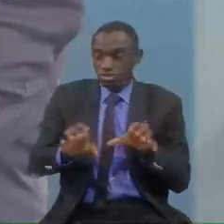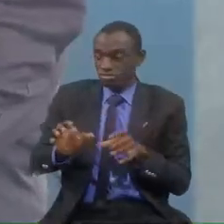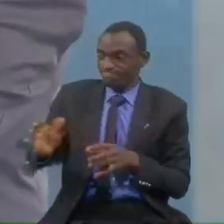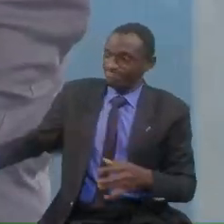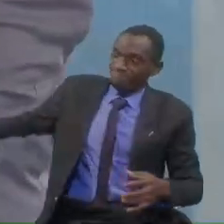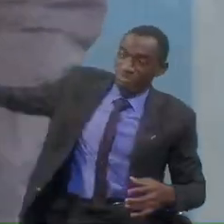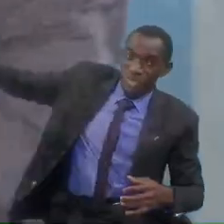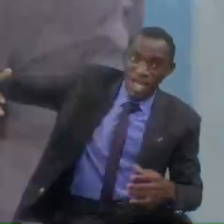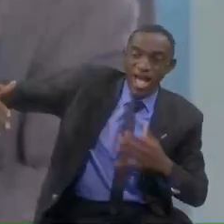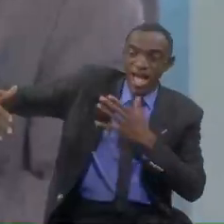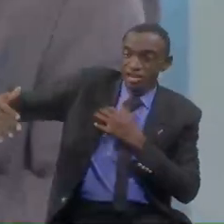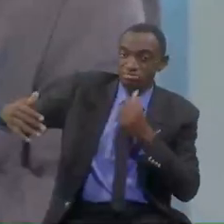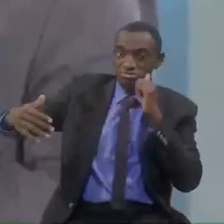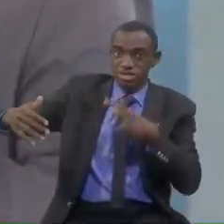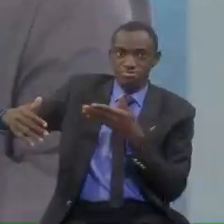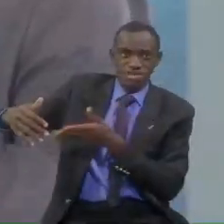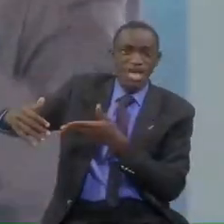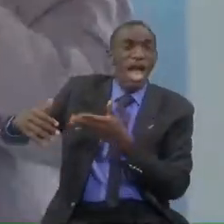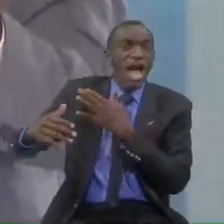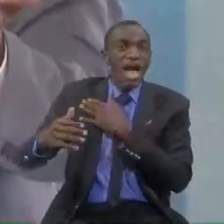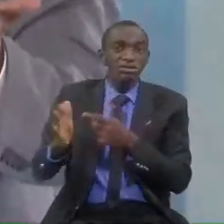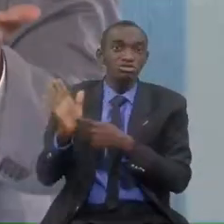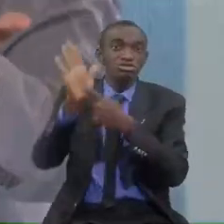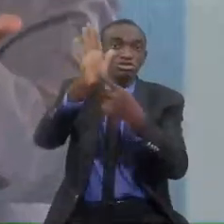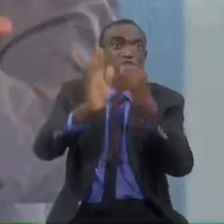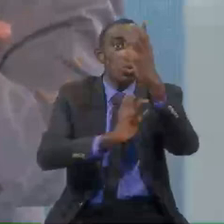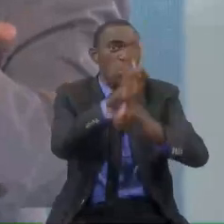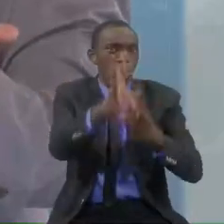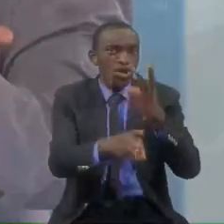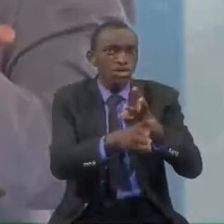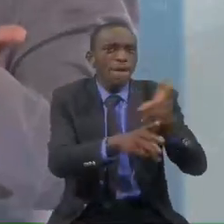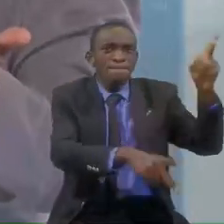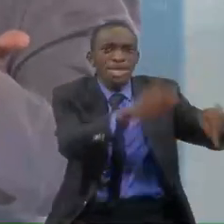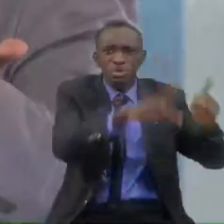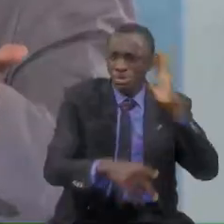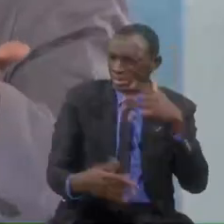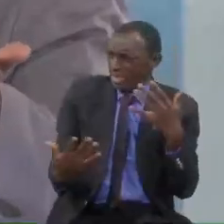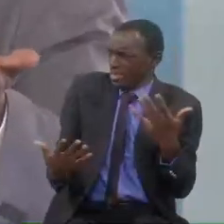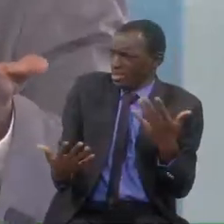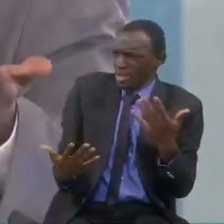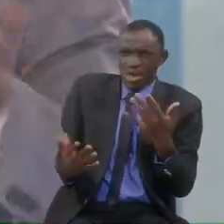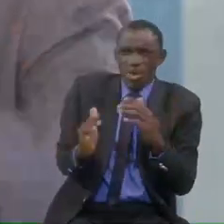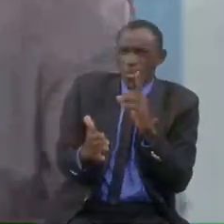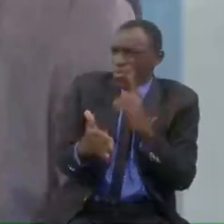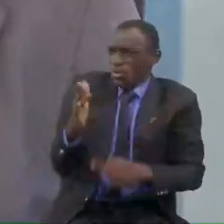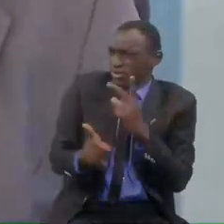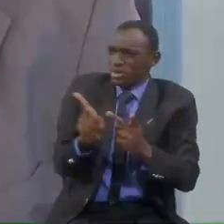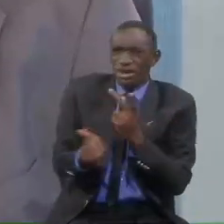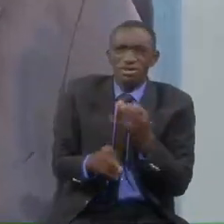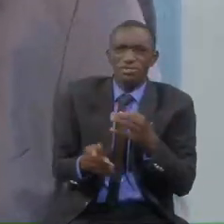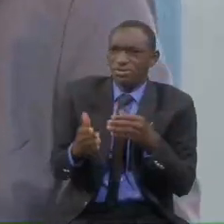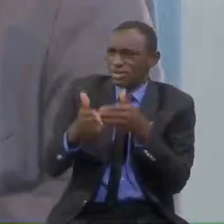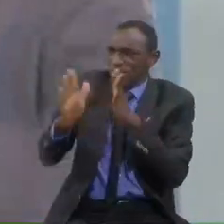au monde, on dit, ah, quel genre de dirigeant il est. Un dirigeant. Ouais. Est-ce qu'il ne voit pas les autres dirigeants du